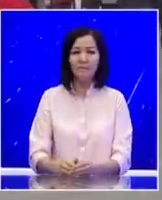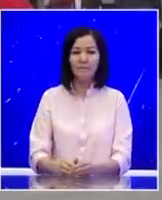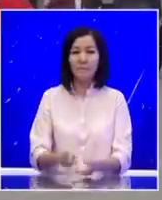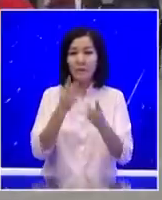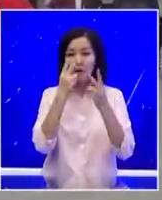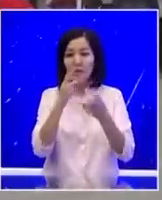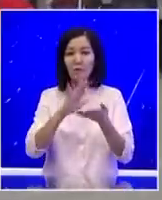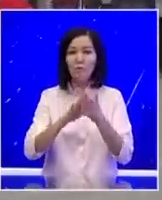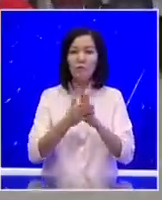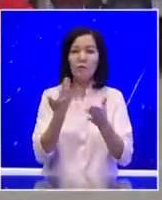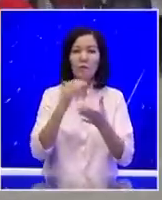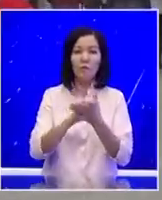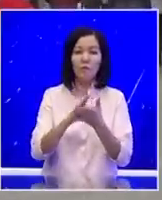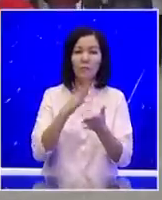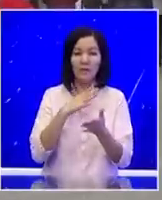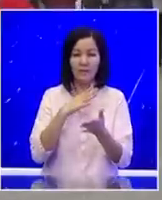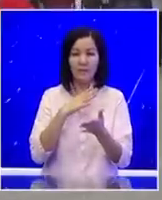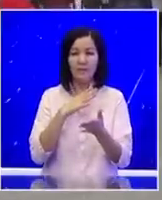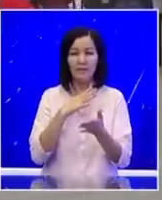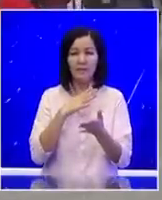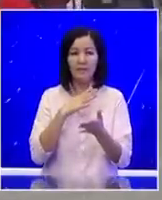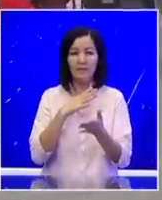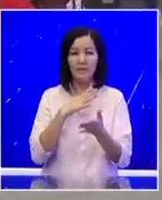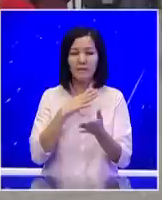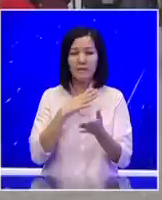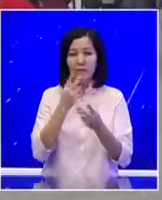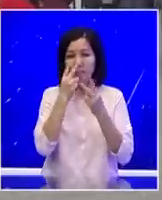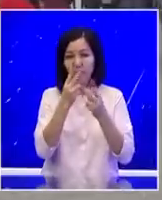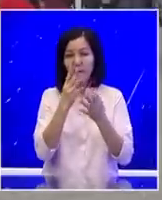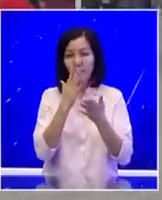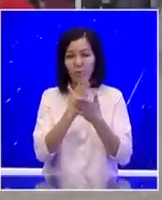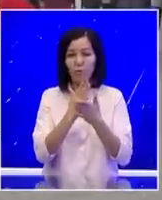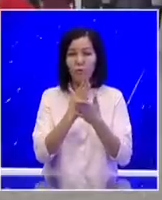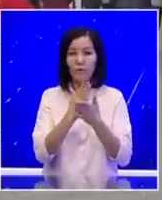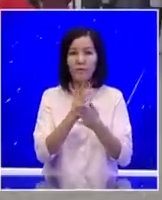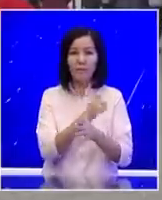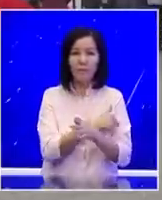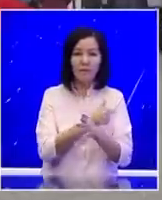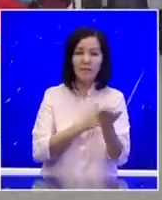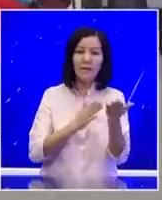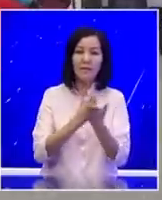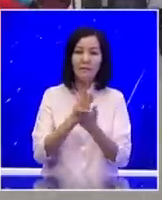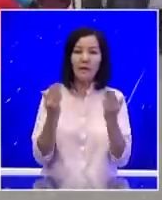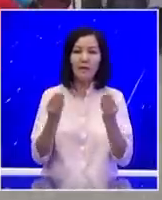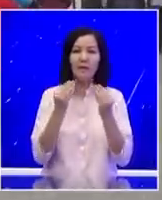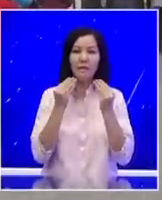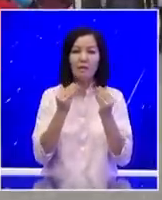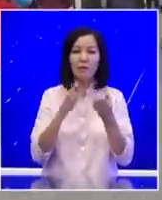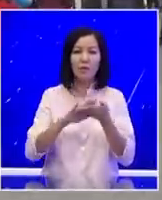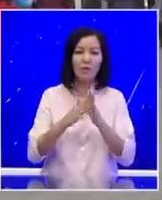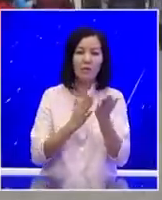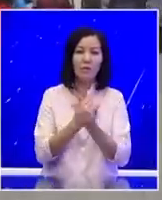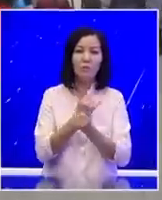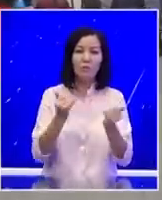условия создаются для медицинских работников. Міне, көріп отырсыздар, медицина қызметкерлеріне қандай тамаша жағдай жасалғанын.